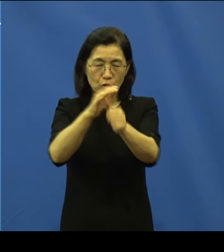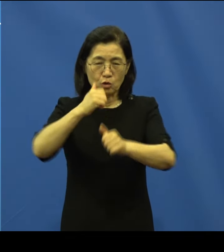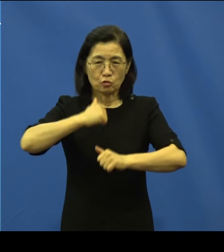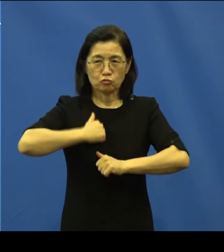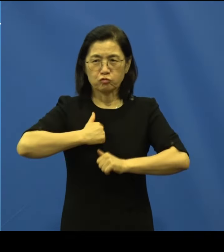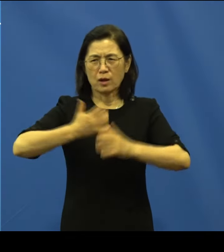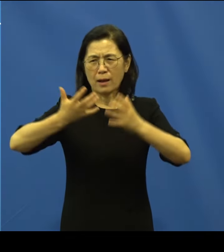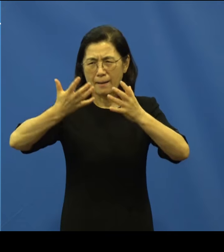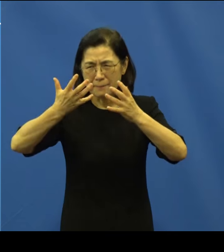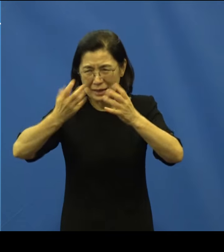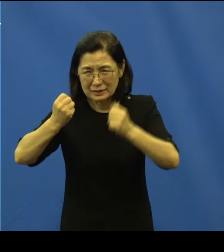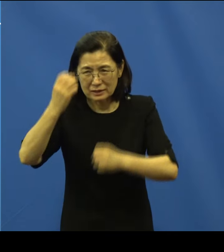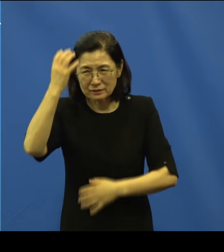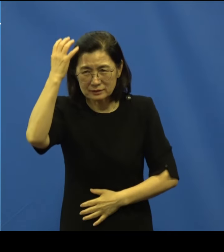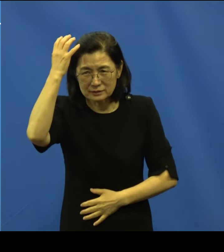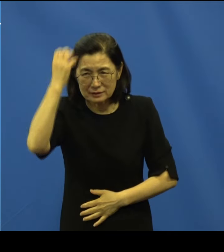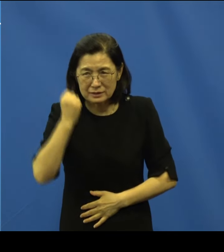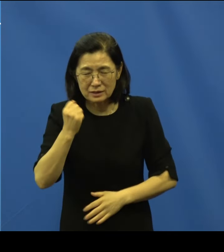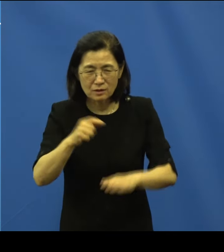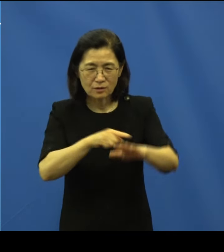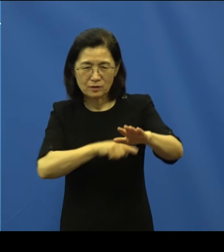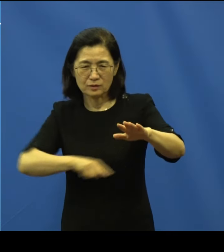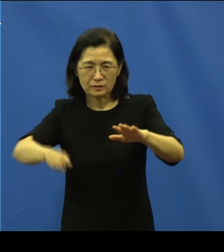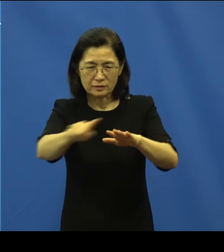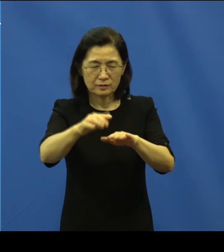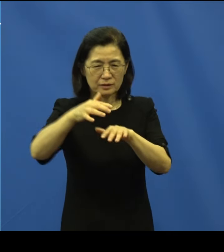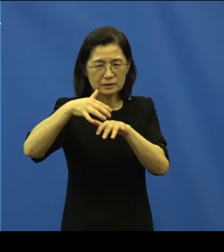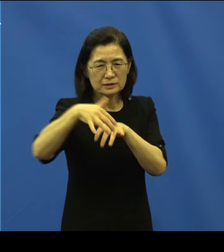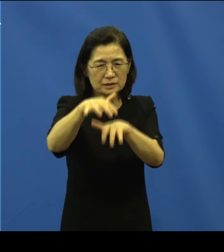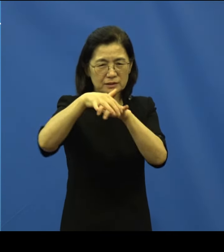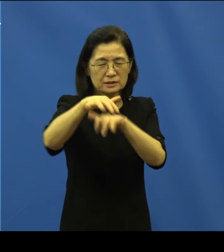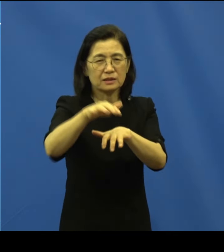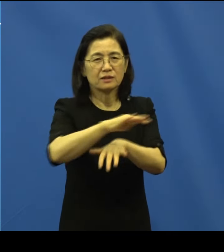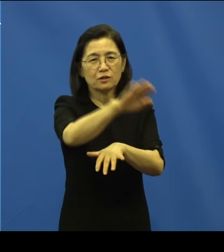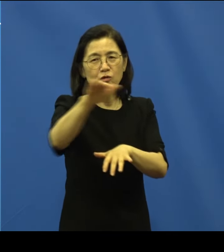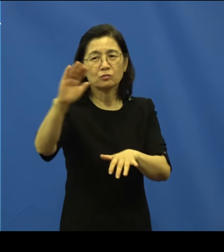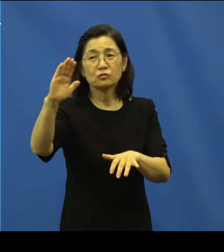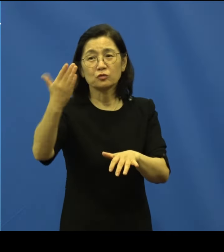앞으로 나아가는 여러분들 되시기를 주의 이름으로 축원합니다. 자, 우리